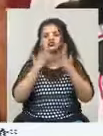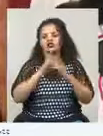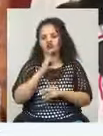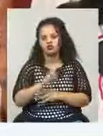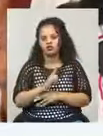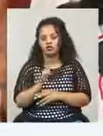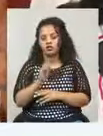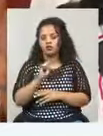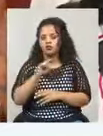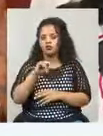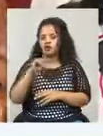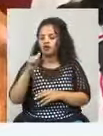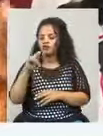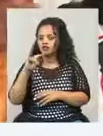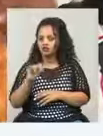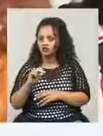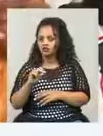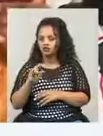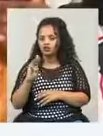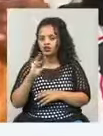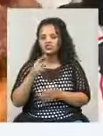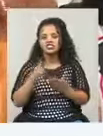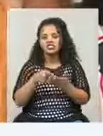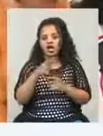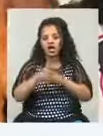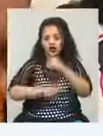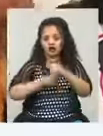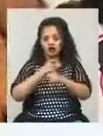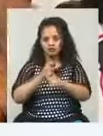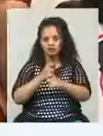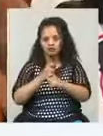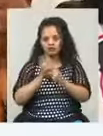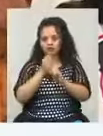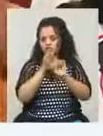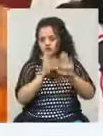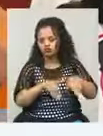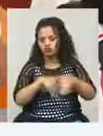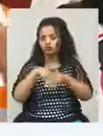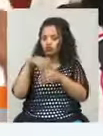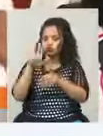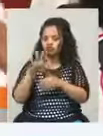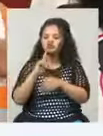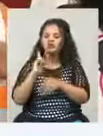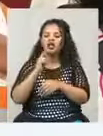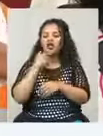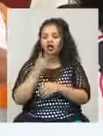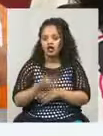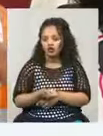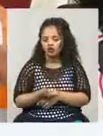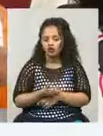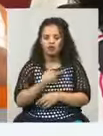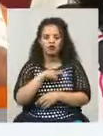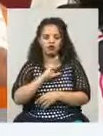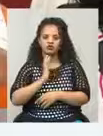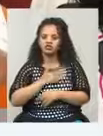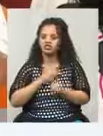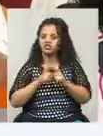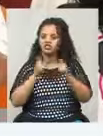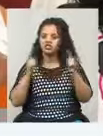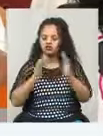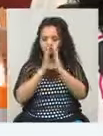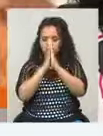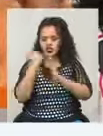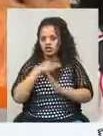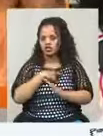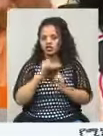ግርዛት ነቢዩ ሙሐመድ ሰለላሁ ዐለይሂ ወሰለም እችን ዓለም ለቆ ሲወጡ ምን ነበር ያሉት? በሃይማኖታችን ላይ ትልቁ ጸሎት